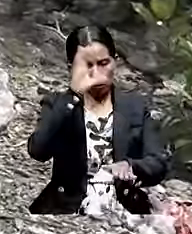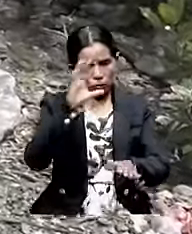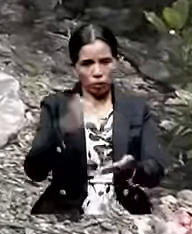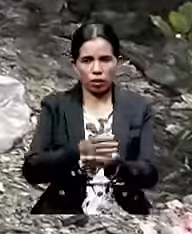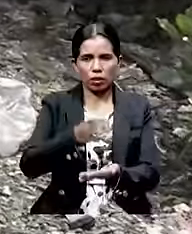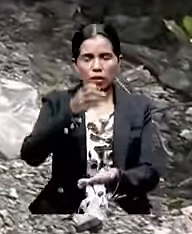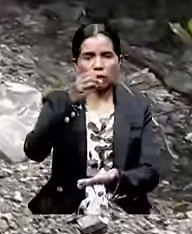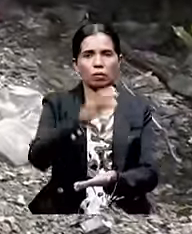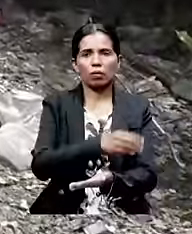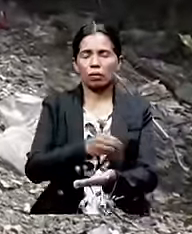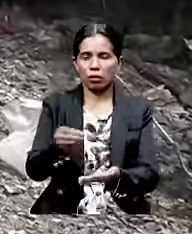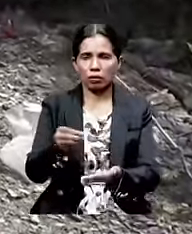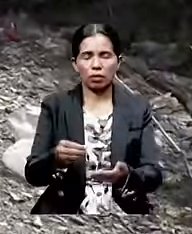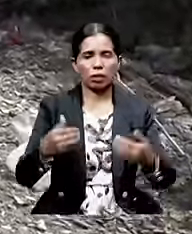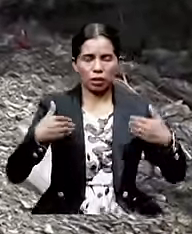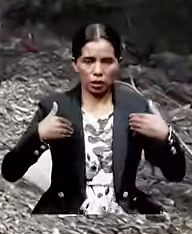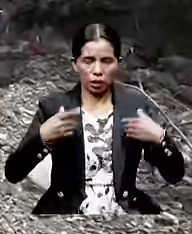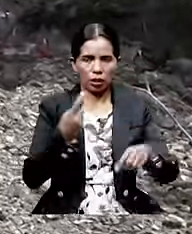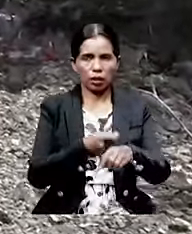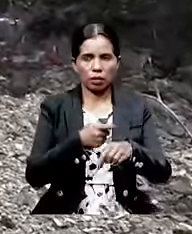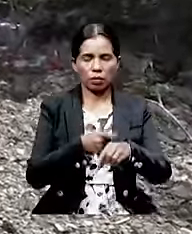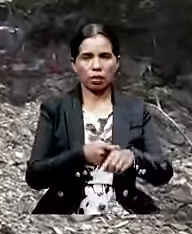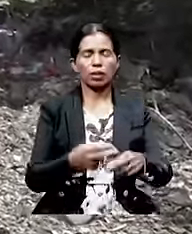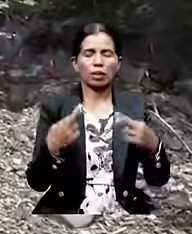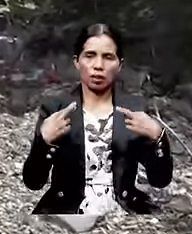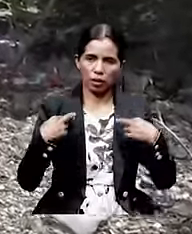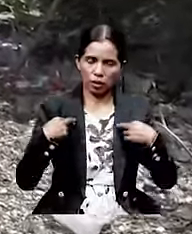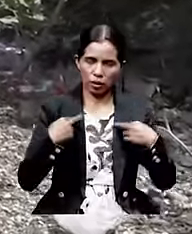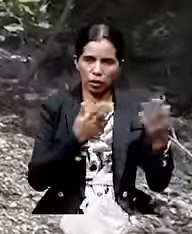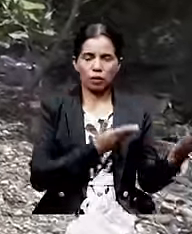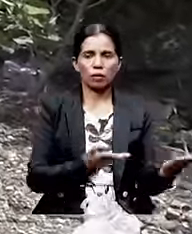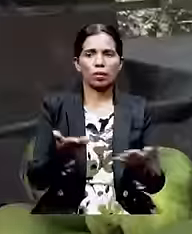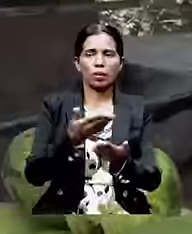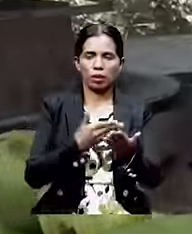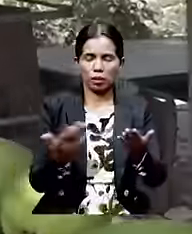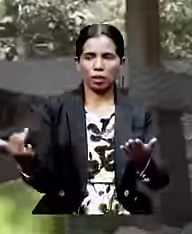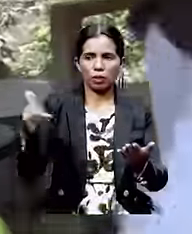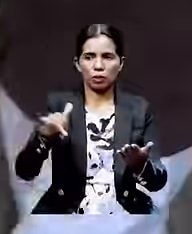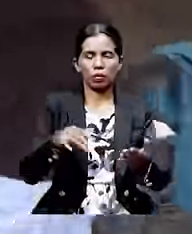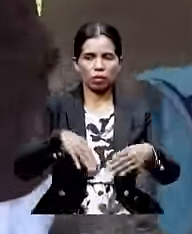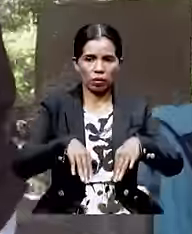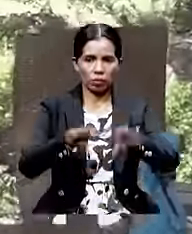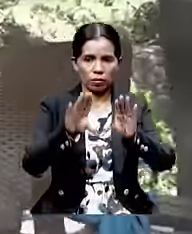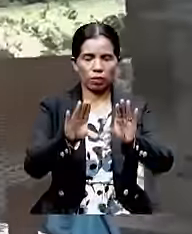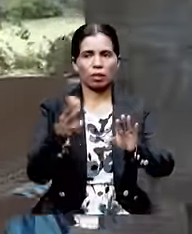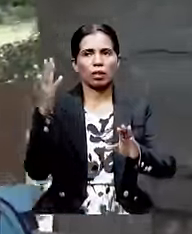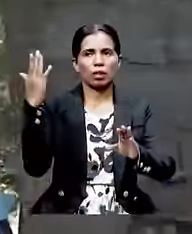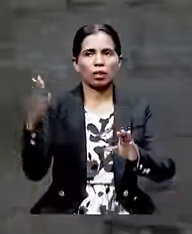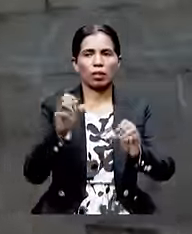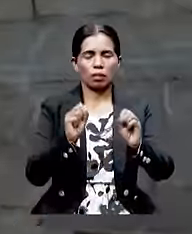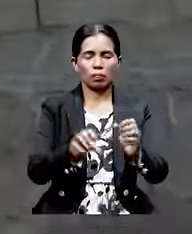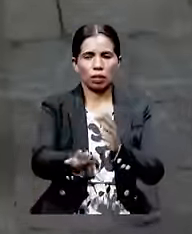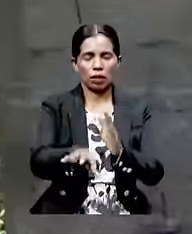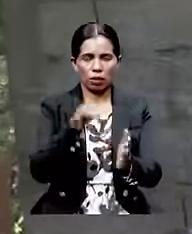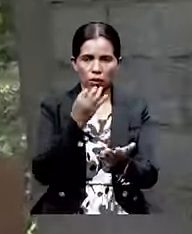mamuk, ha foin ia minutu balu nia descansa, no lori keda sasan sirane, ho di bafan, no ne nia bele